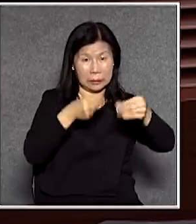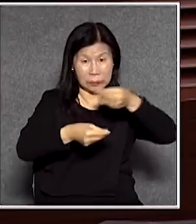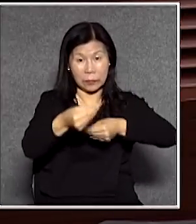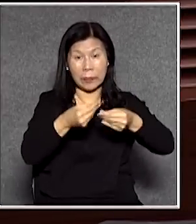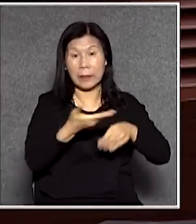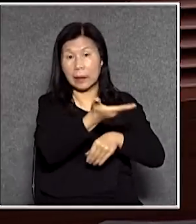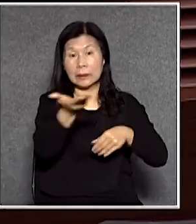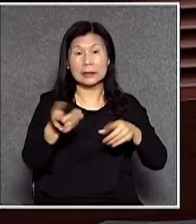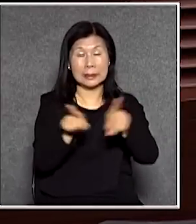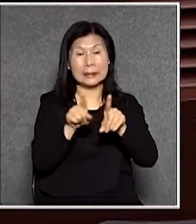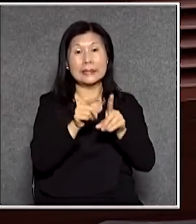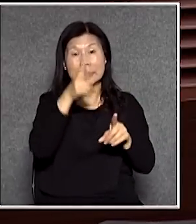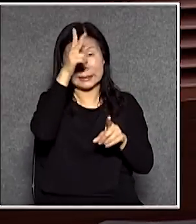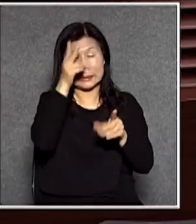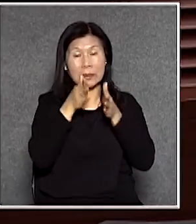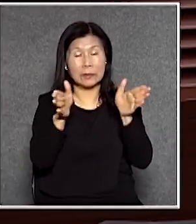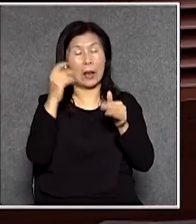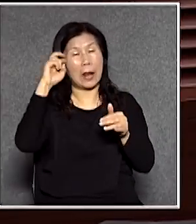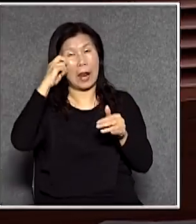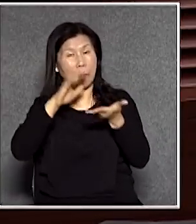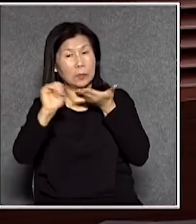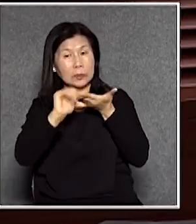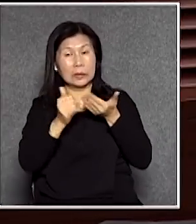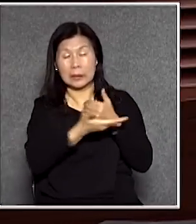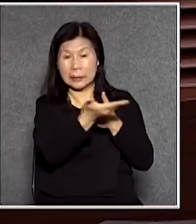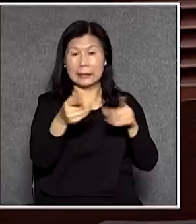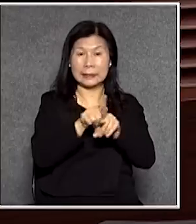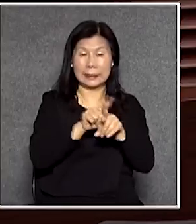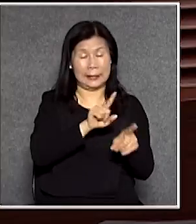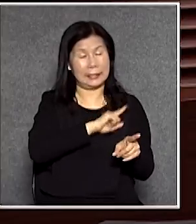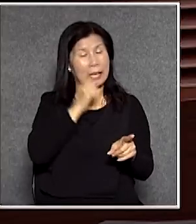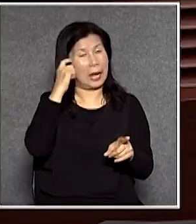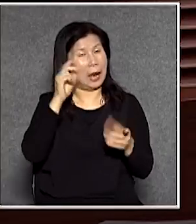員，我們經常都要求政府要開放思維，我都請大家自己都要開